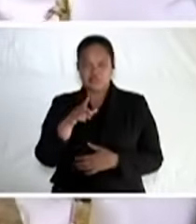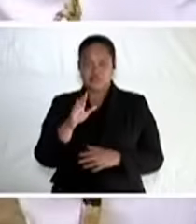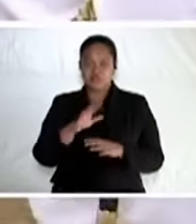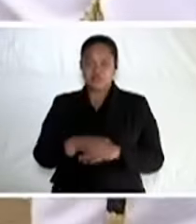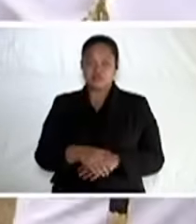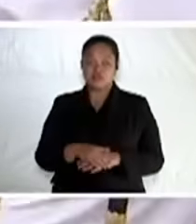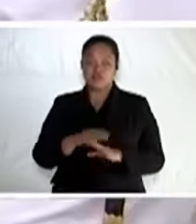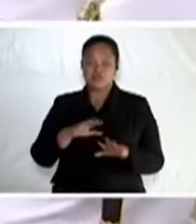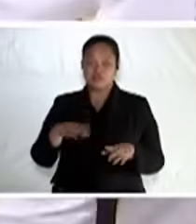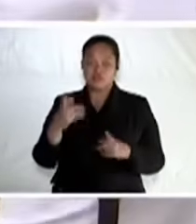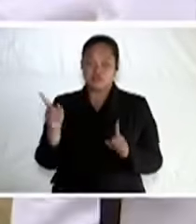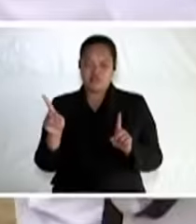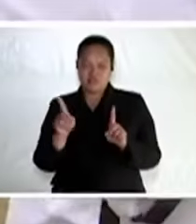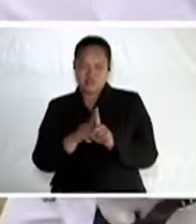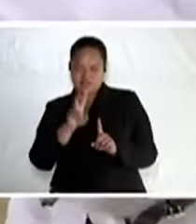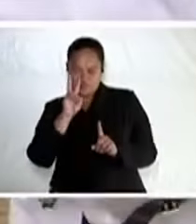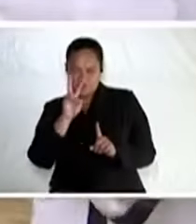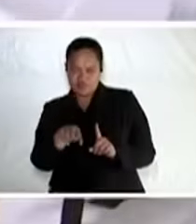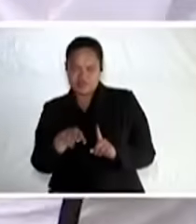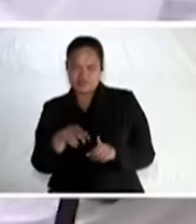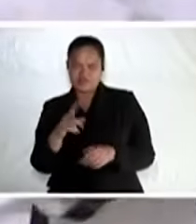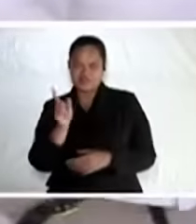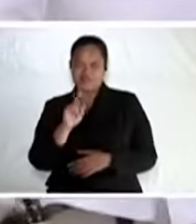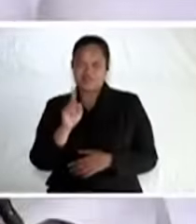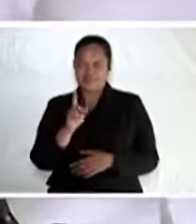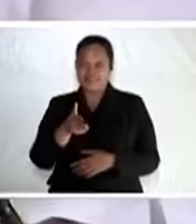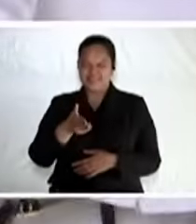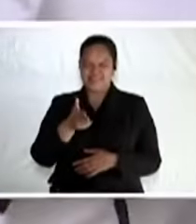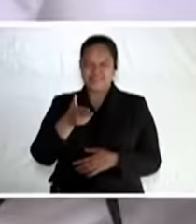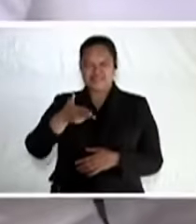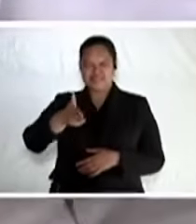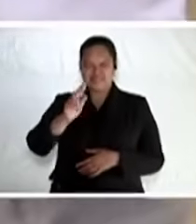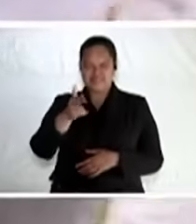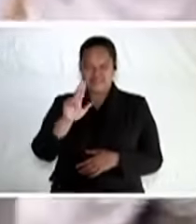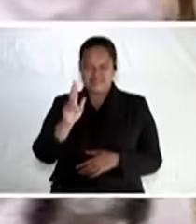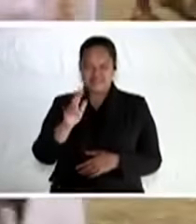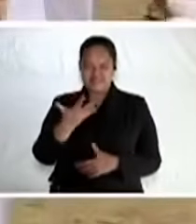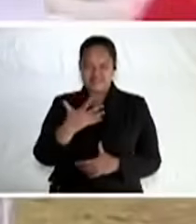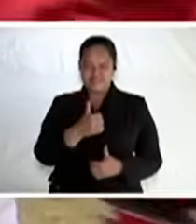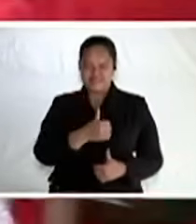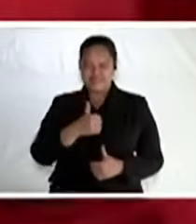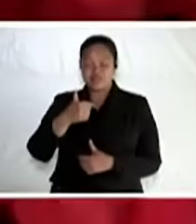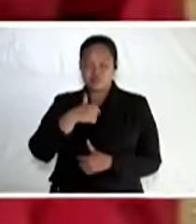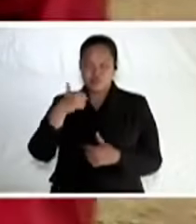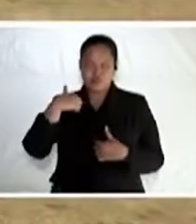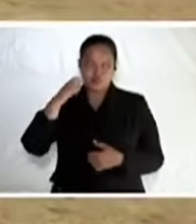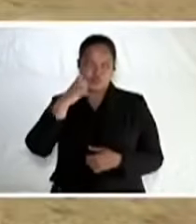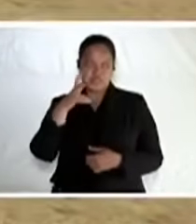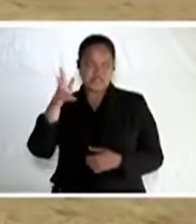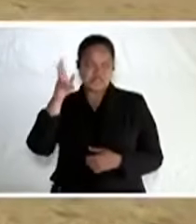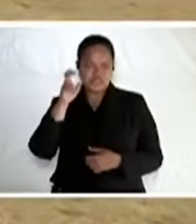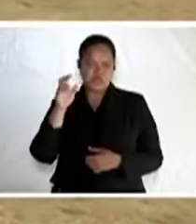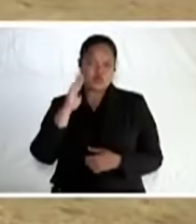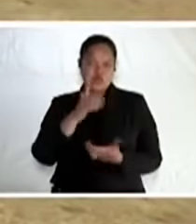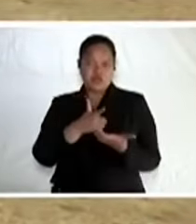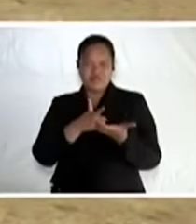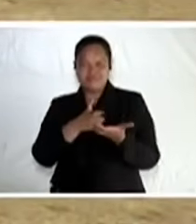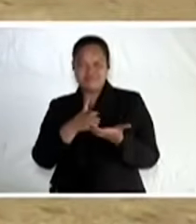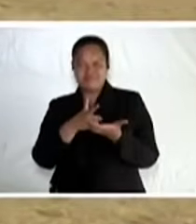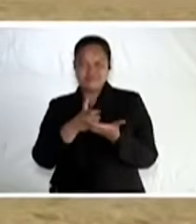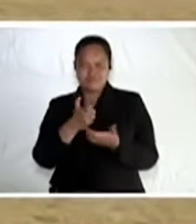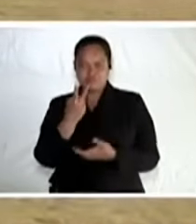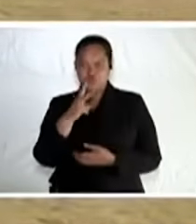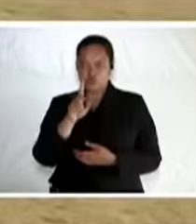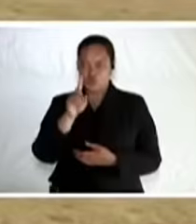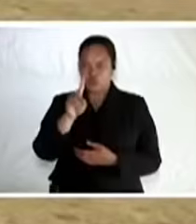ni sul le vira le to revita tonga na benua e tuki na da kai ni benua ka na maki me da na rongo da talanga na kia na ndo wana